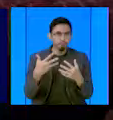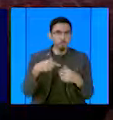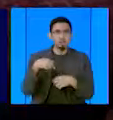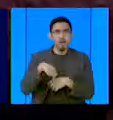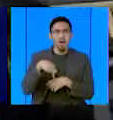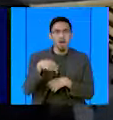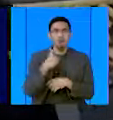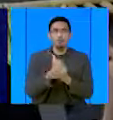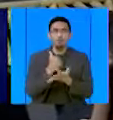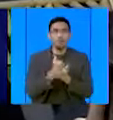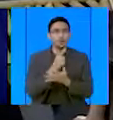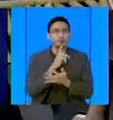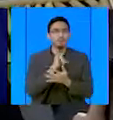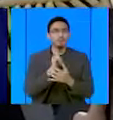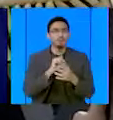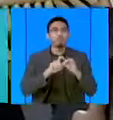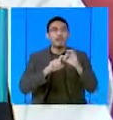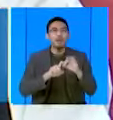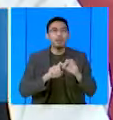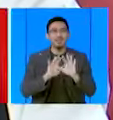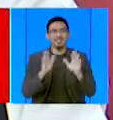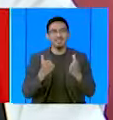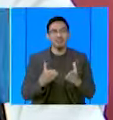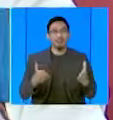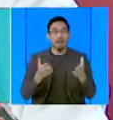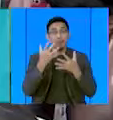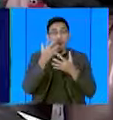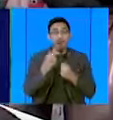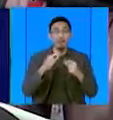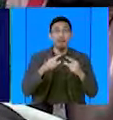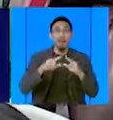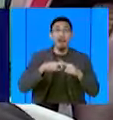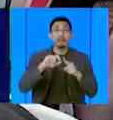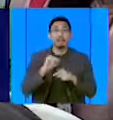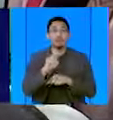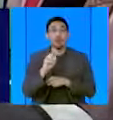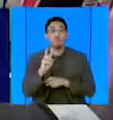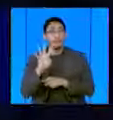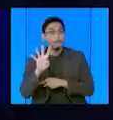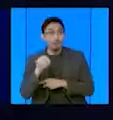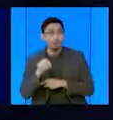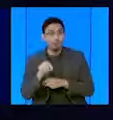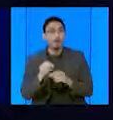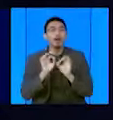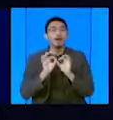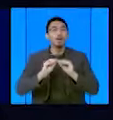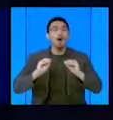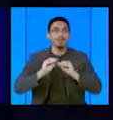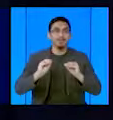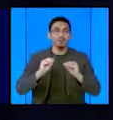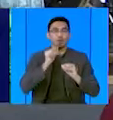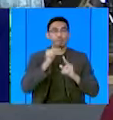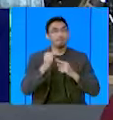juga terhadap media. Kemenparekraf berharap AKI 2024 bisa menjadi wadah edukasi bagi pelaku usaha dalam